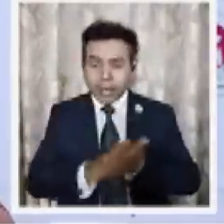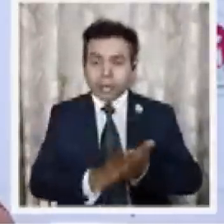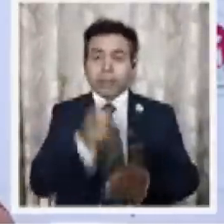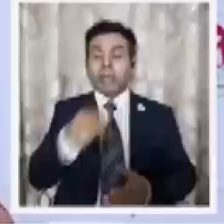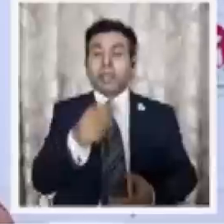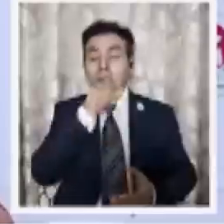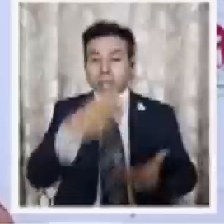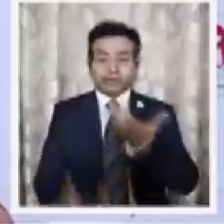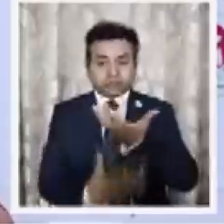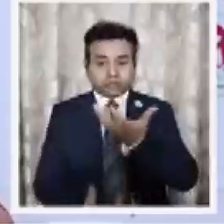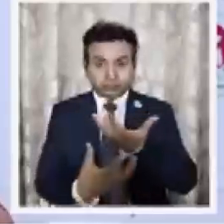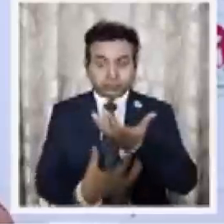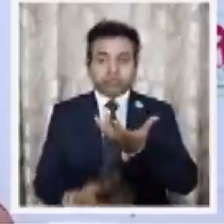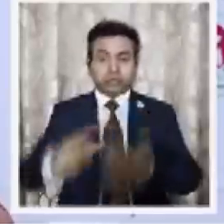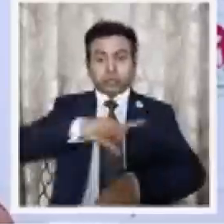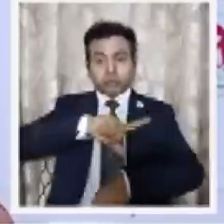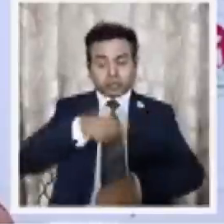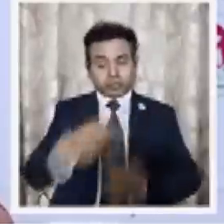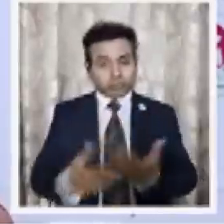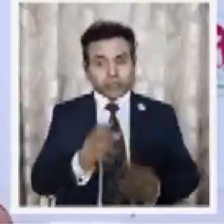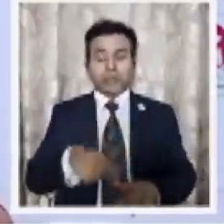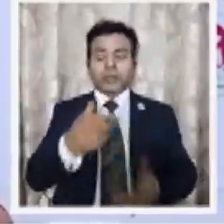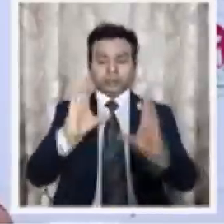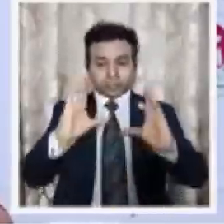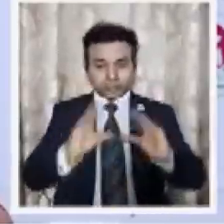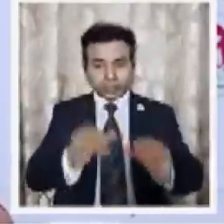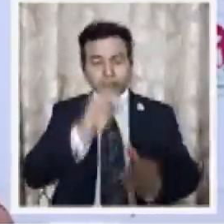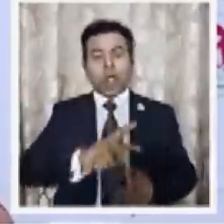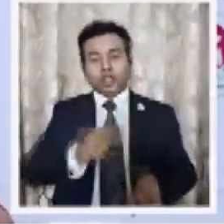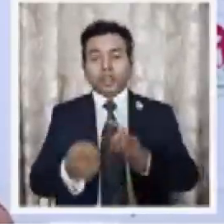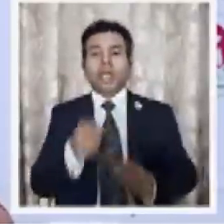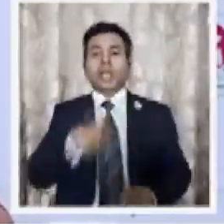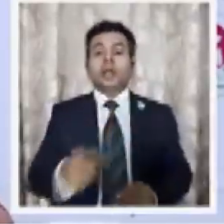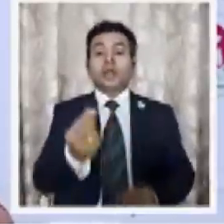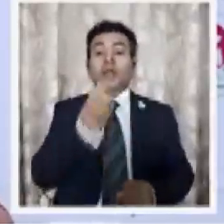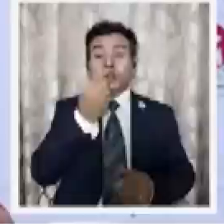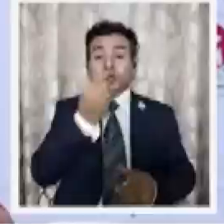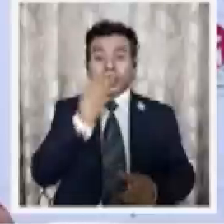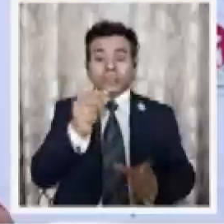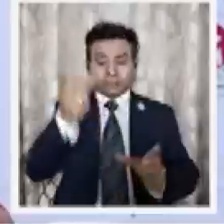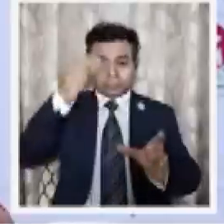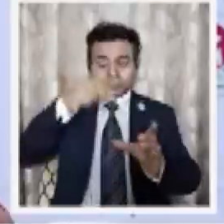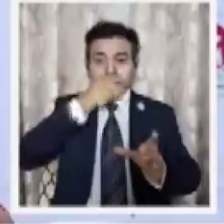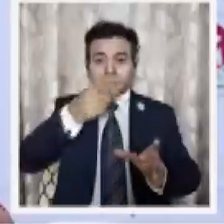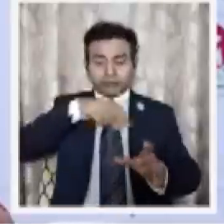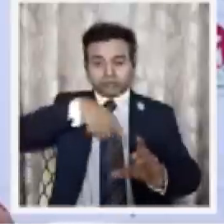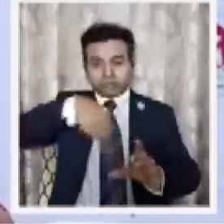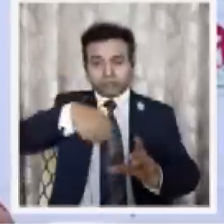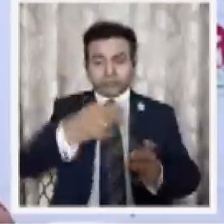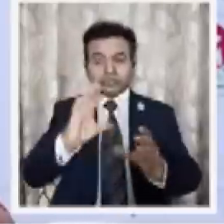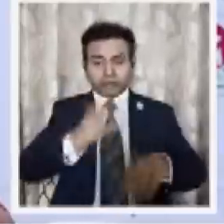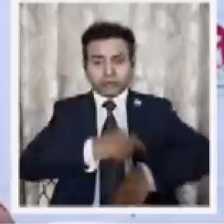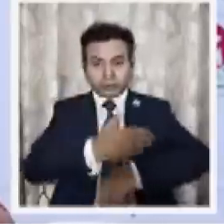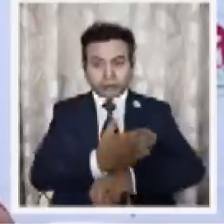গেলে পানি ফুটিয়ে পান করবেন, অথবা পানি বিশুদ্ধকরণ ট্যাবলেট দিয়ে পানি বিশুদ্ধ করে নেবেন।